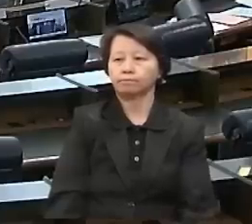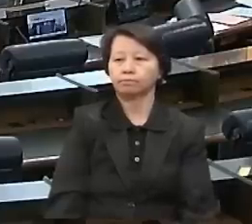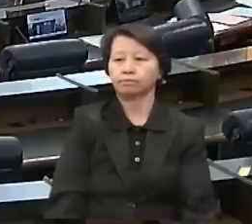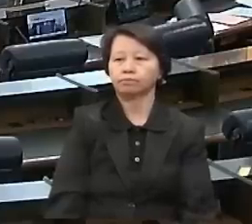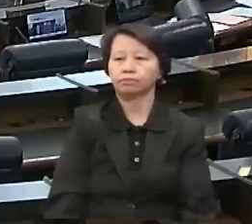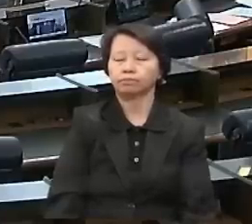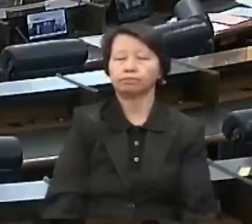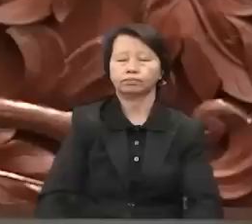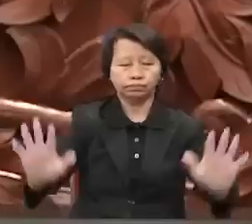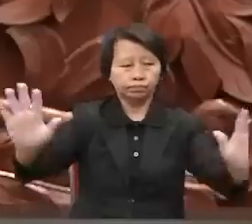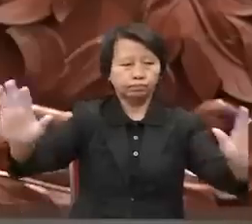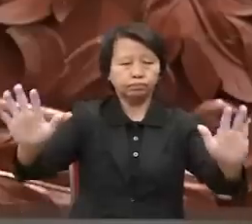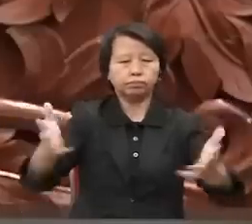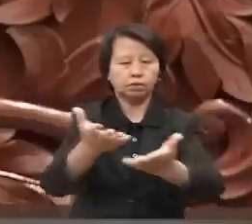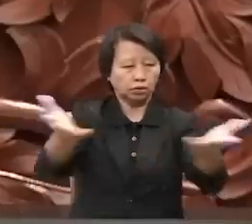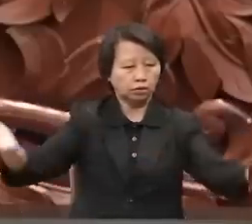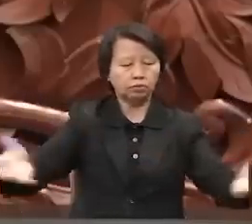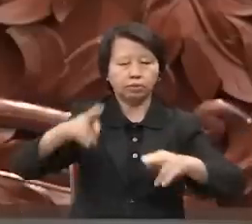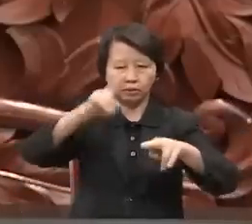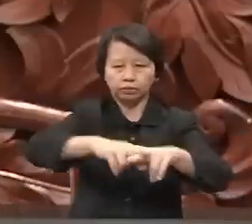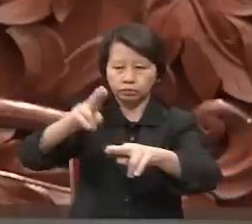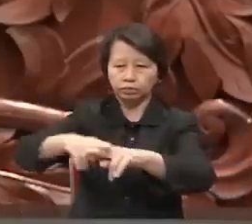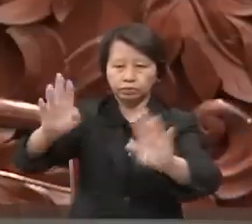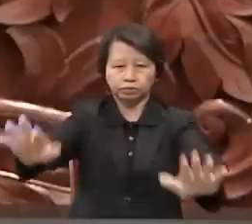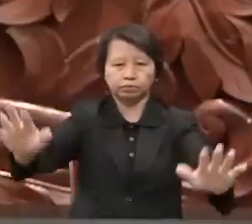Semua duduk.